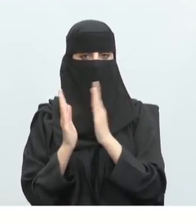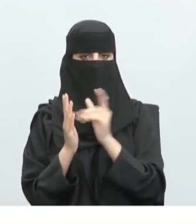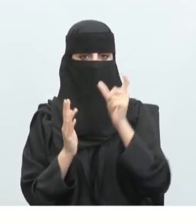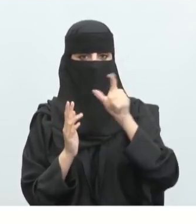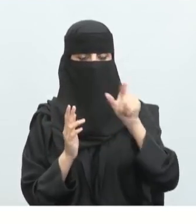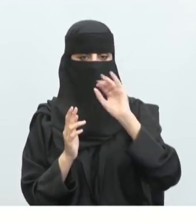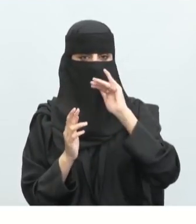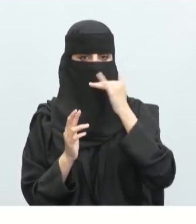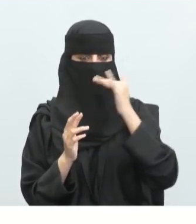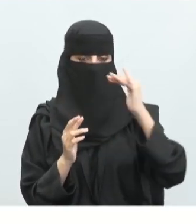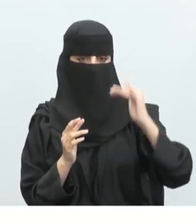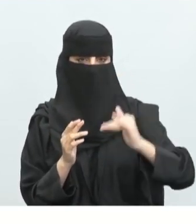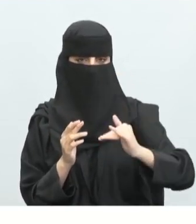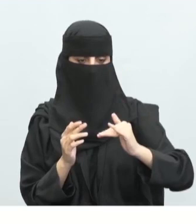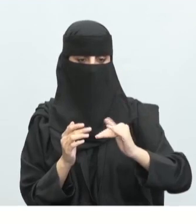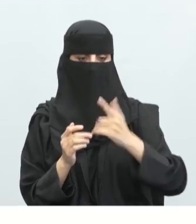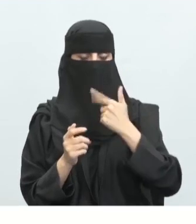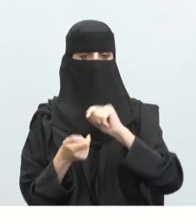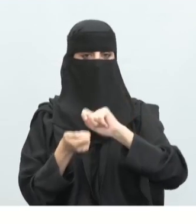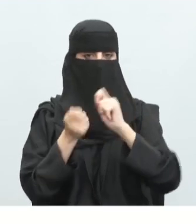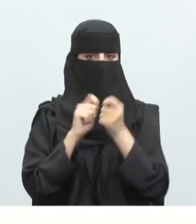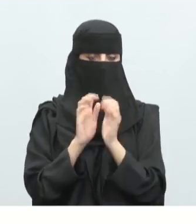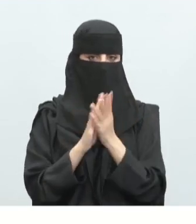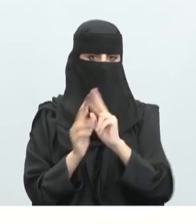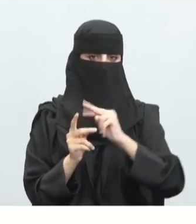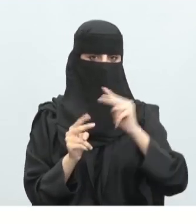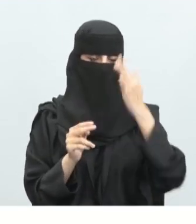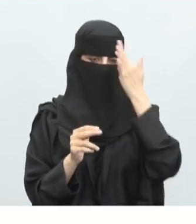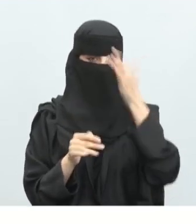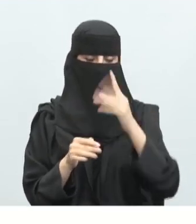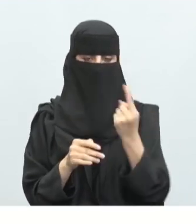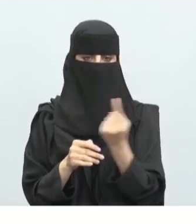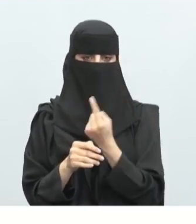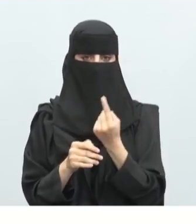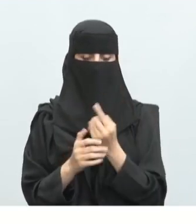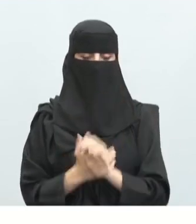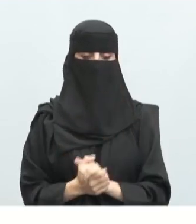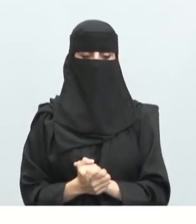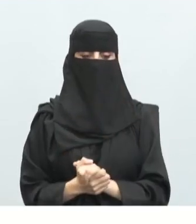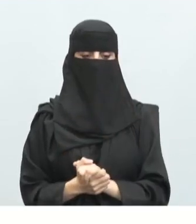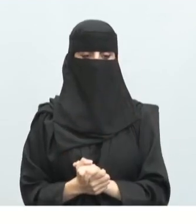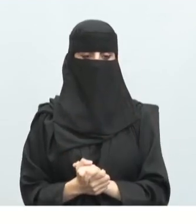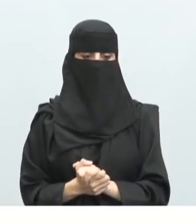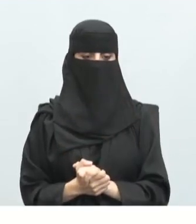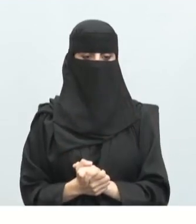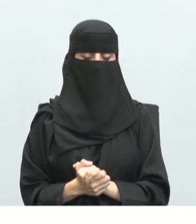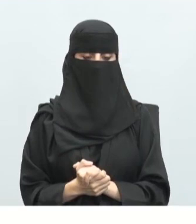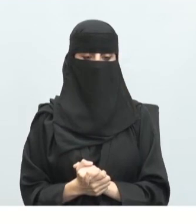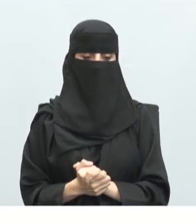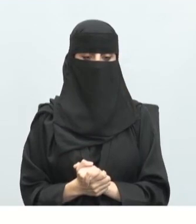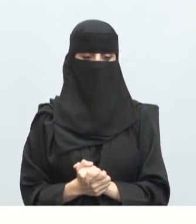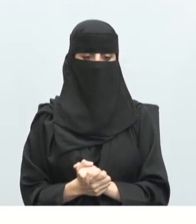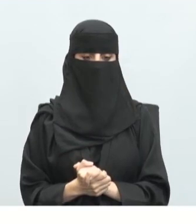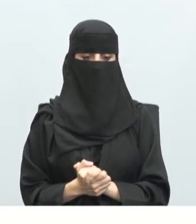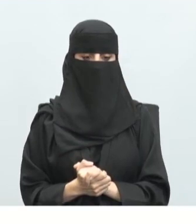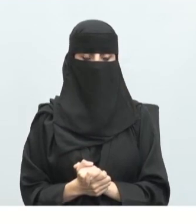الصغير استطيع تغيير هذا العنوان الذي بين الاقواس واضع المجله الذي اخترت